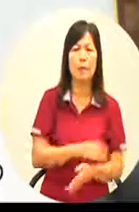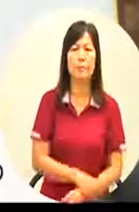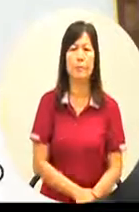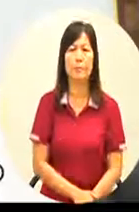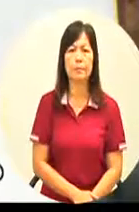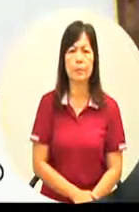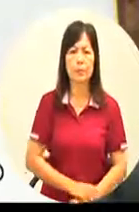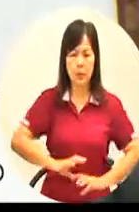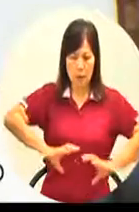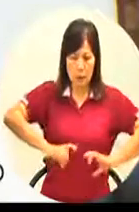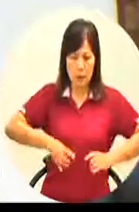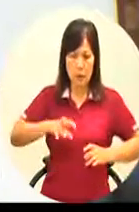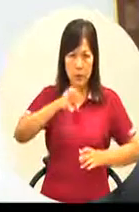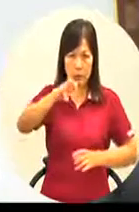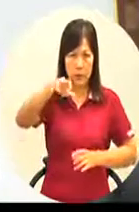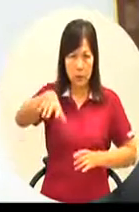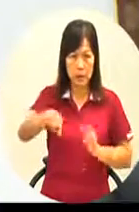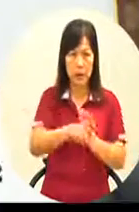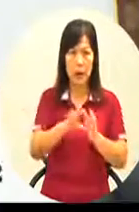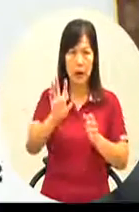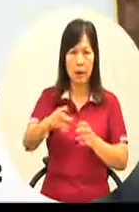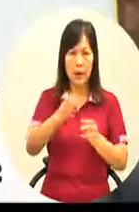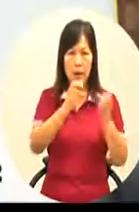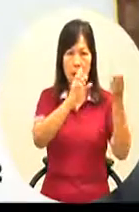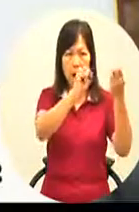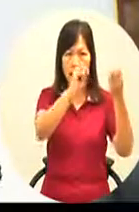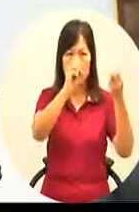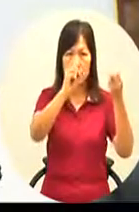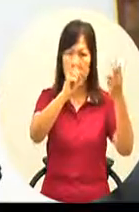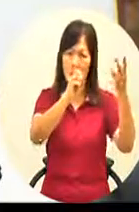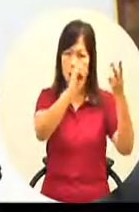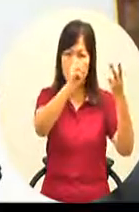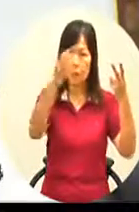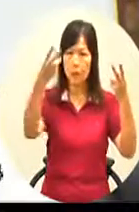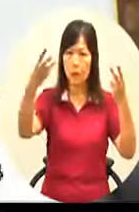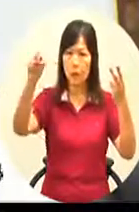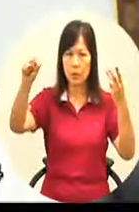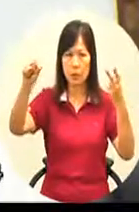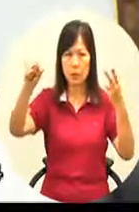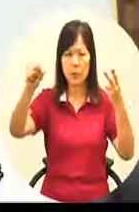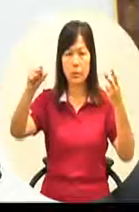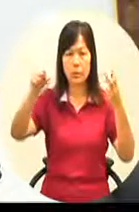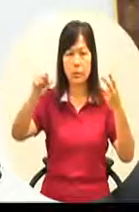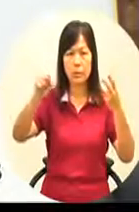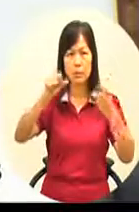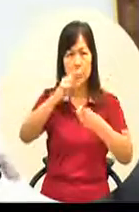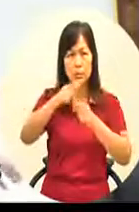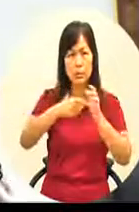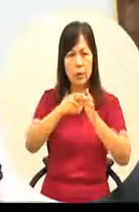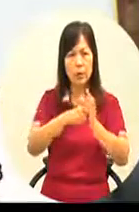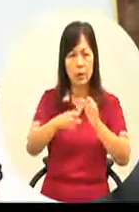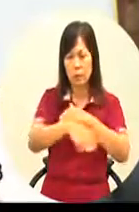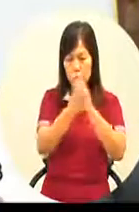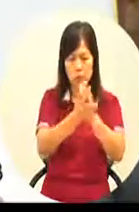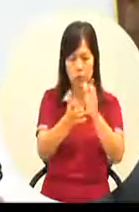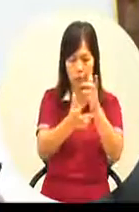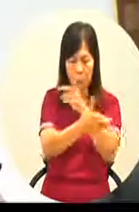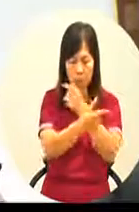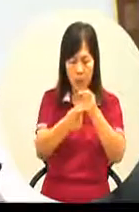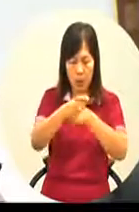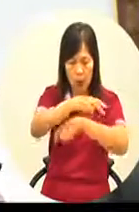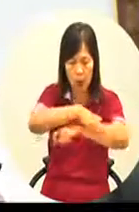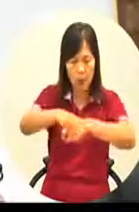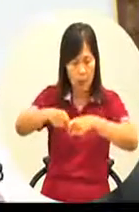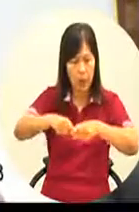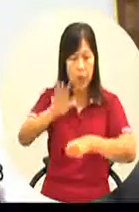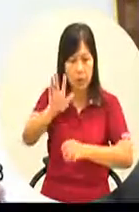雄国际机场它有一个2035年的啊一个整体发展计划，2035